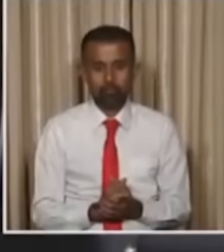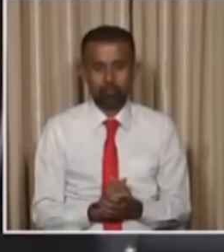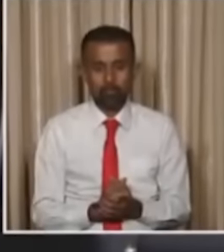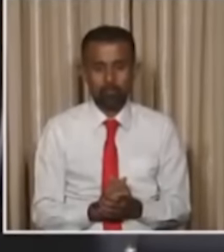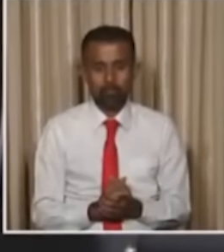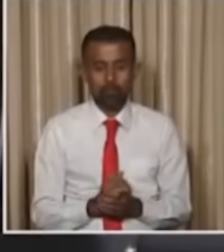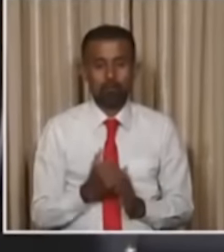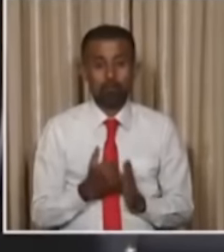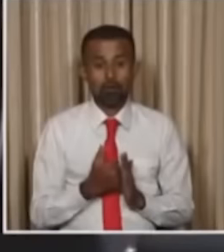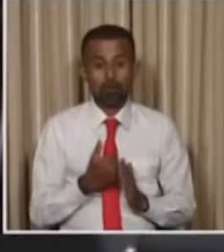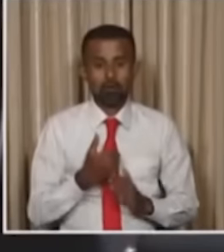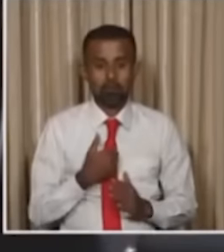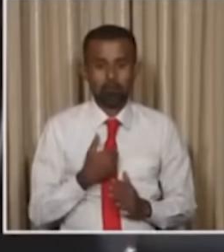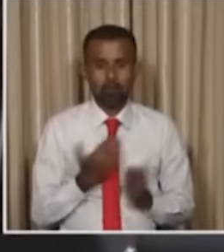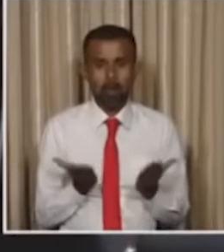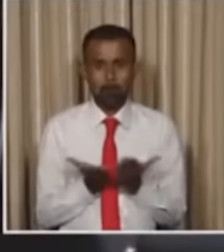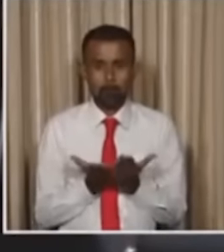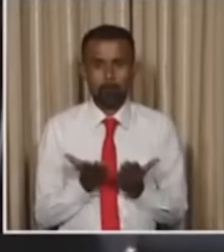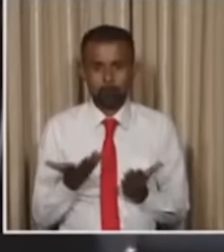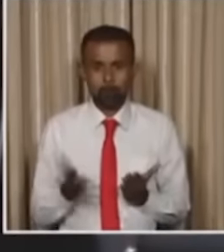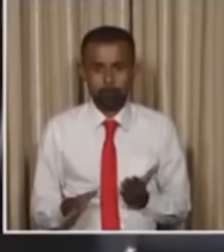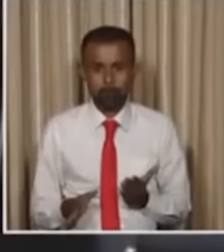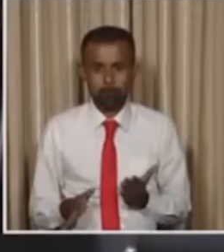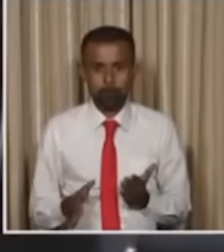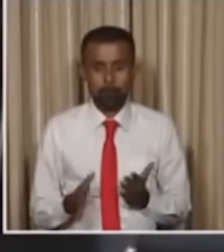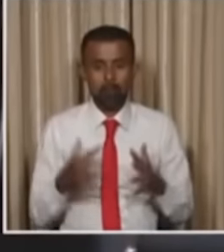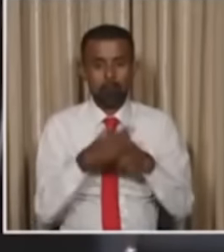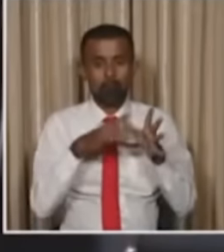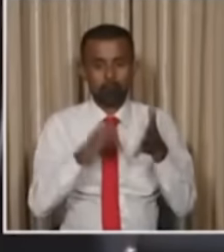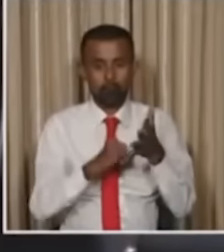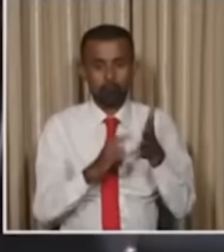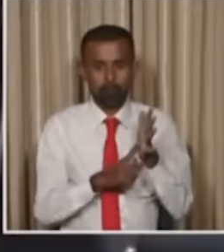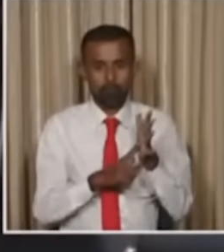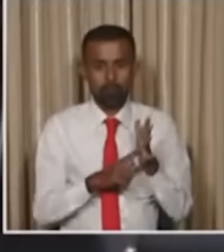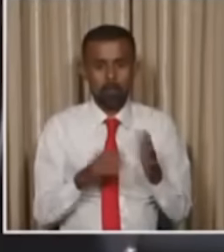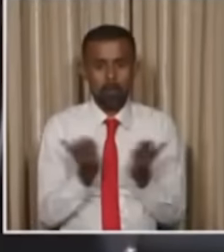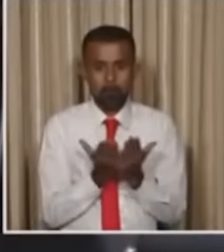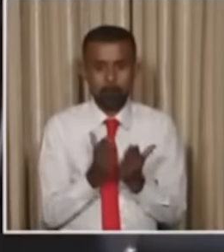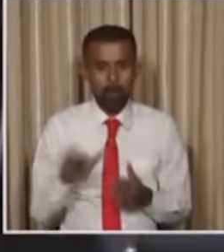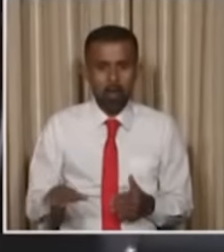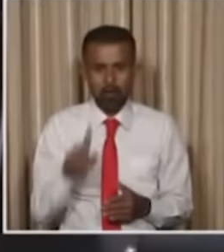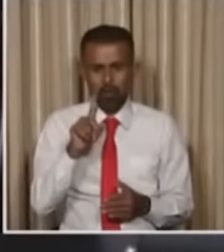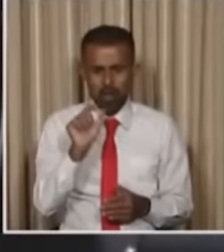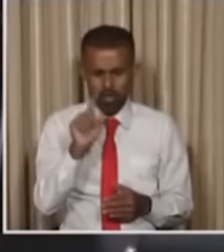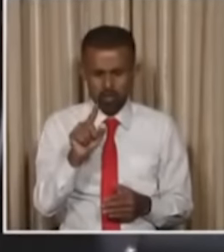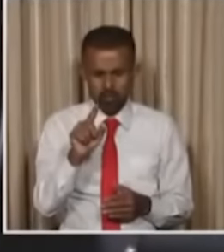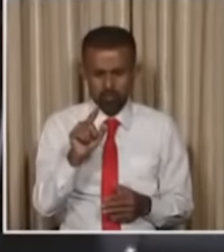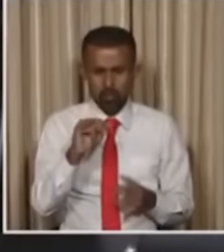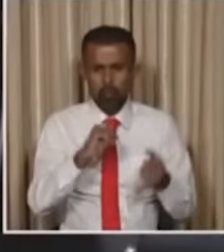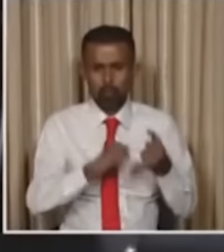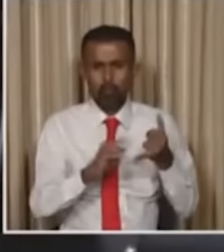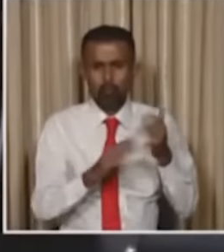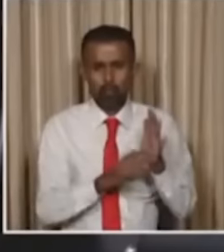ගරු සභාපතිතුමනි, මගේ පන්ති හිටියා මේ වලස් මුල්ලේ අපේ ගමේ පන්ති ඉගෙන ගත්ත ළමයෙක් හිටියා. ඔහුගේ නම මට මතක,